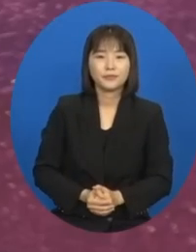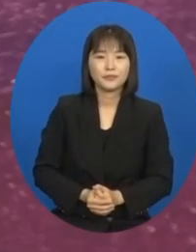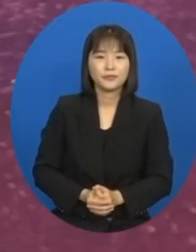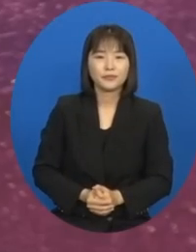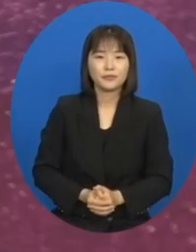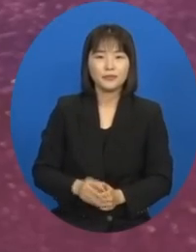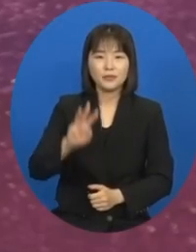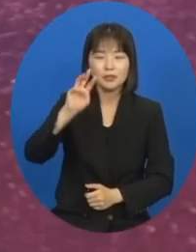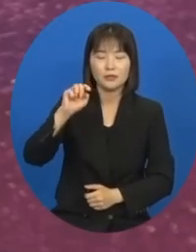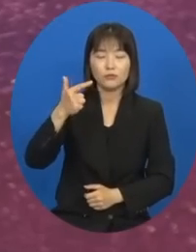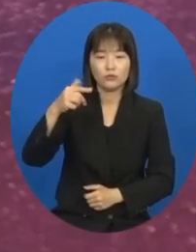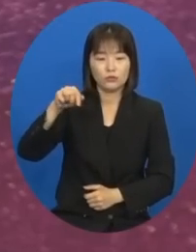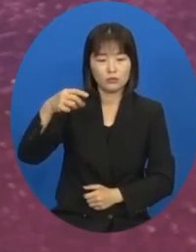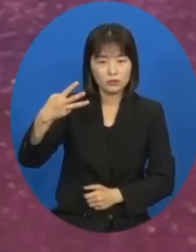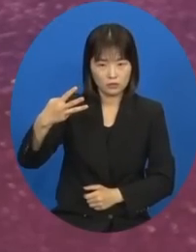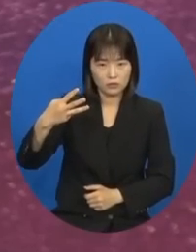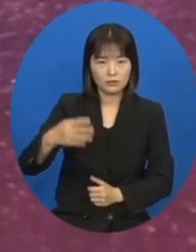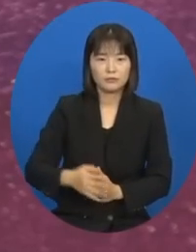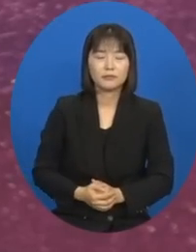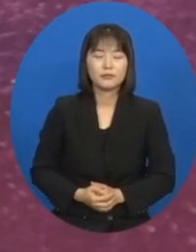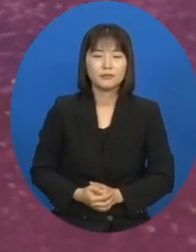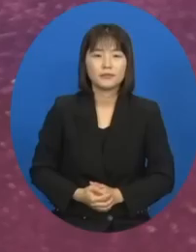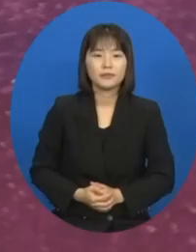36절 하반절입니다